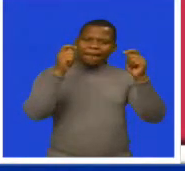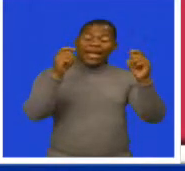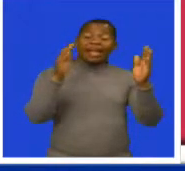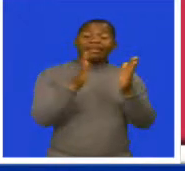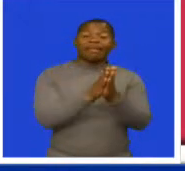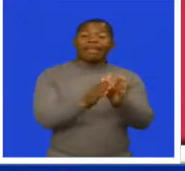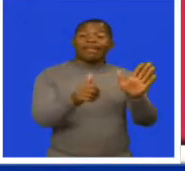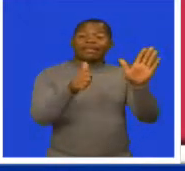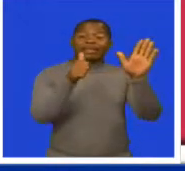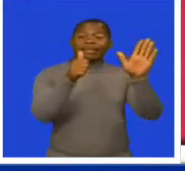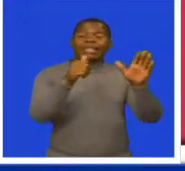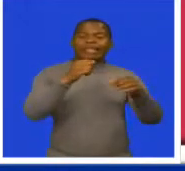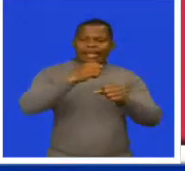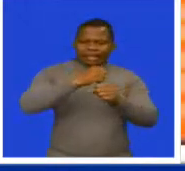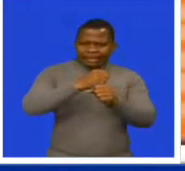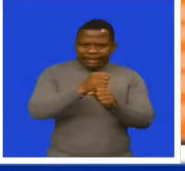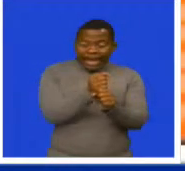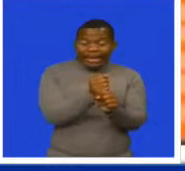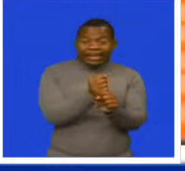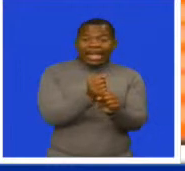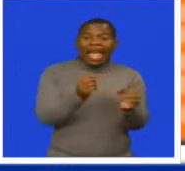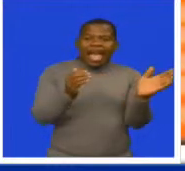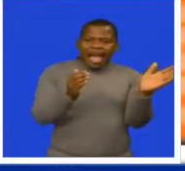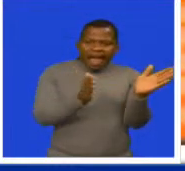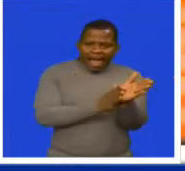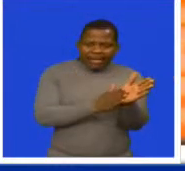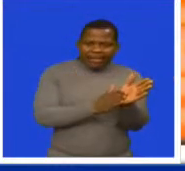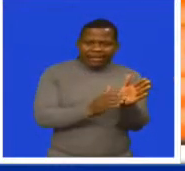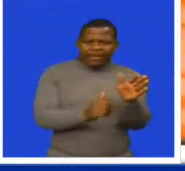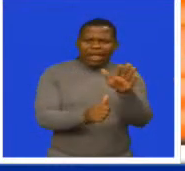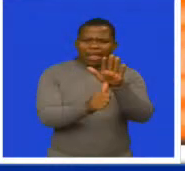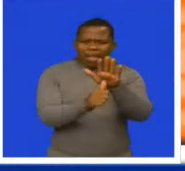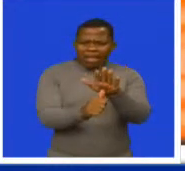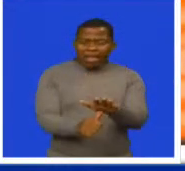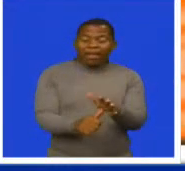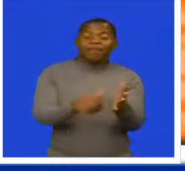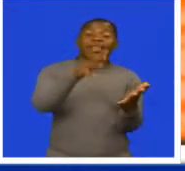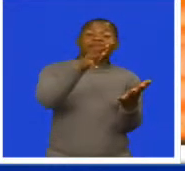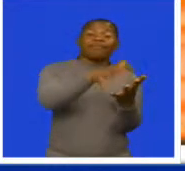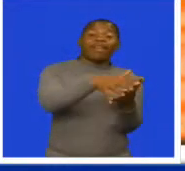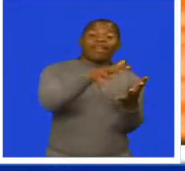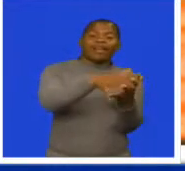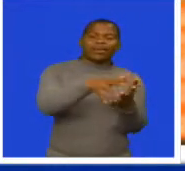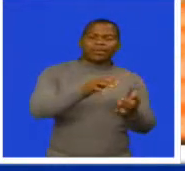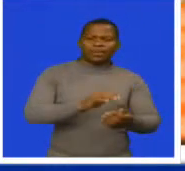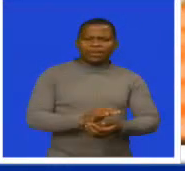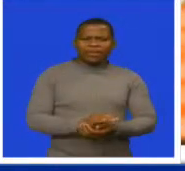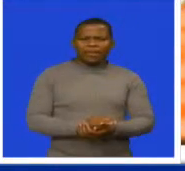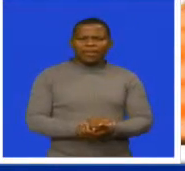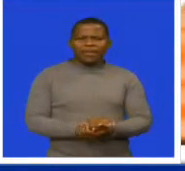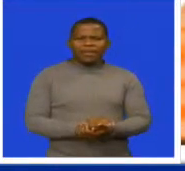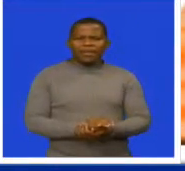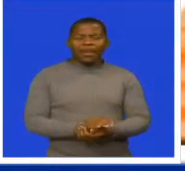nesihlanu enyangeni yelwedi kude kube ngumhlati lishumi enyangeni yengongoni emaveyi emhlaba ngaphansi kwamhlabuhlangene abamba